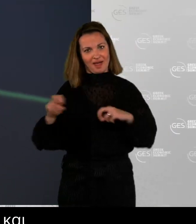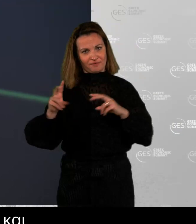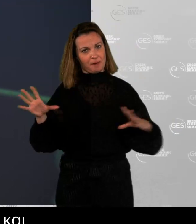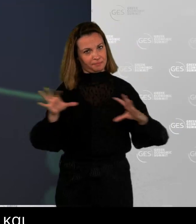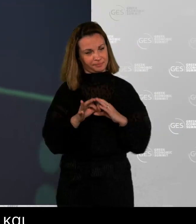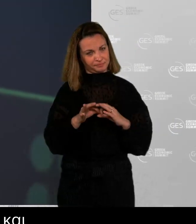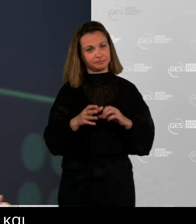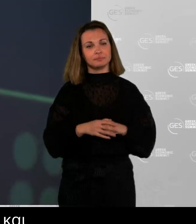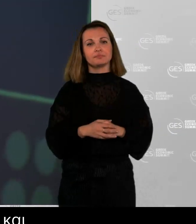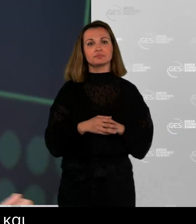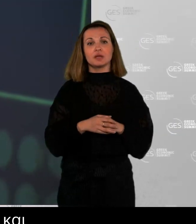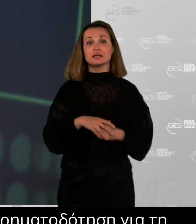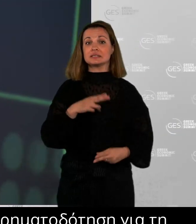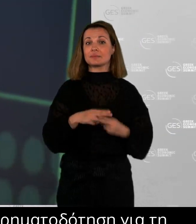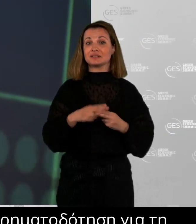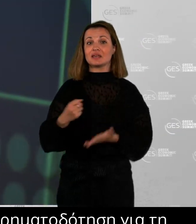των competence